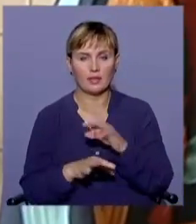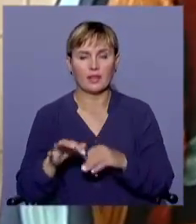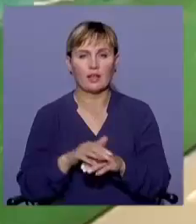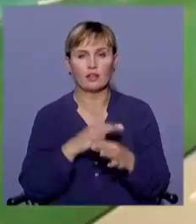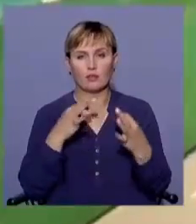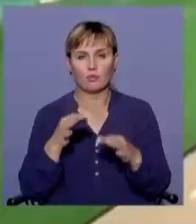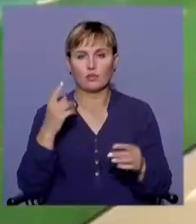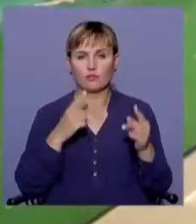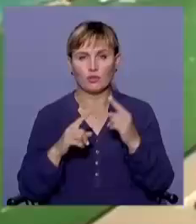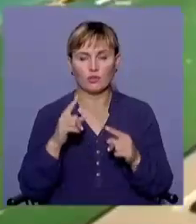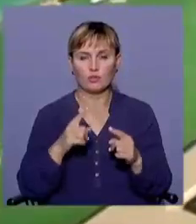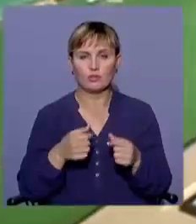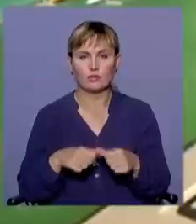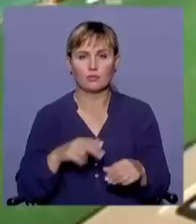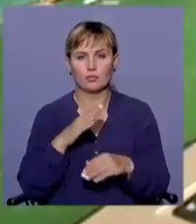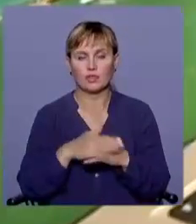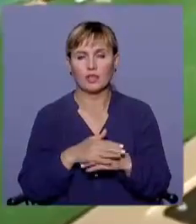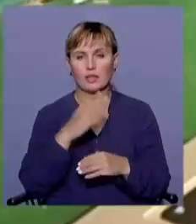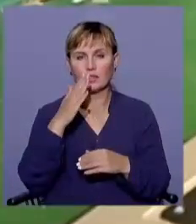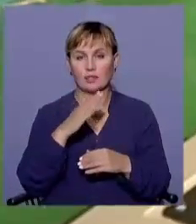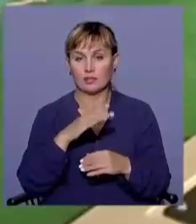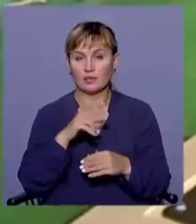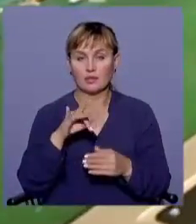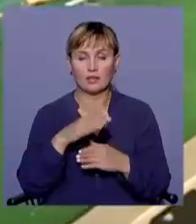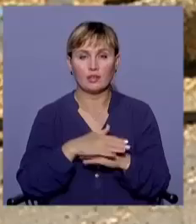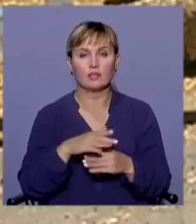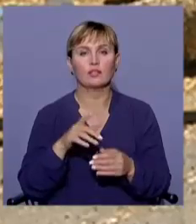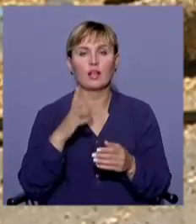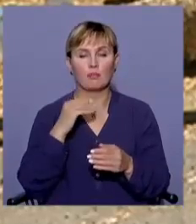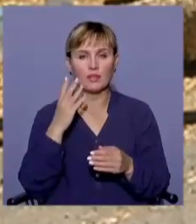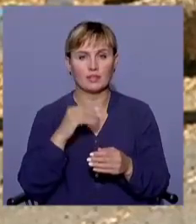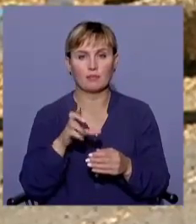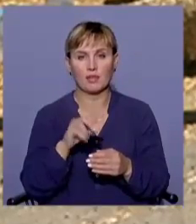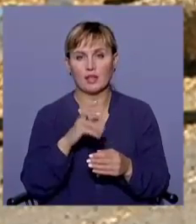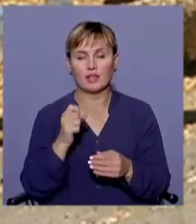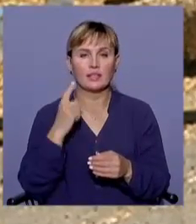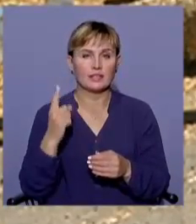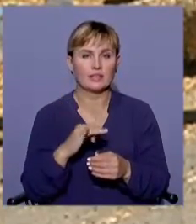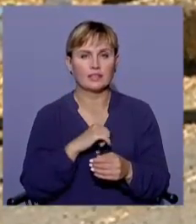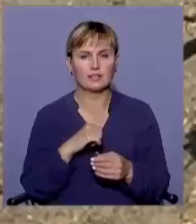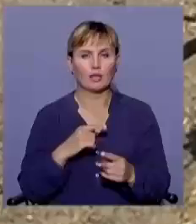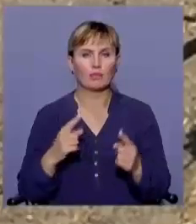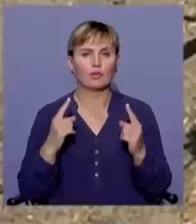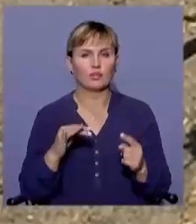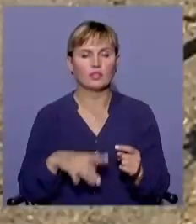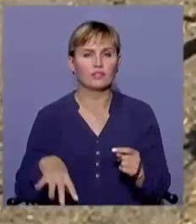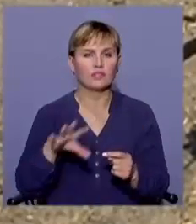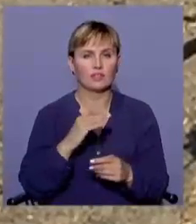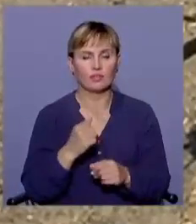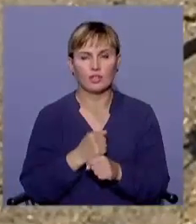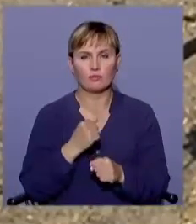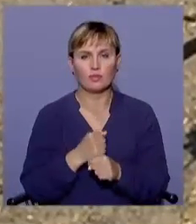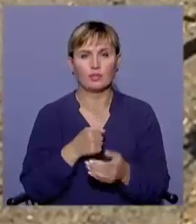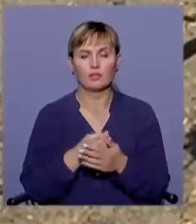одобренных творческим жюри при городском акимате. По словам скульптора, алматинская белка – единственная и самая крупная из всех его работ. До этого